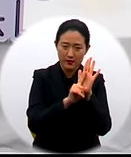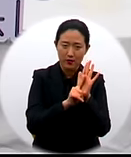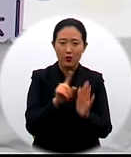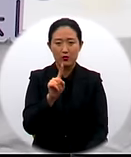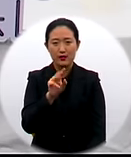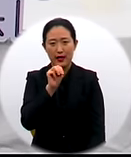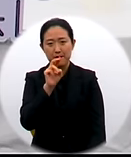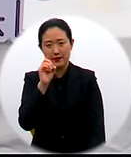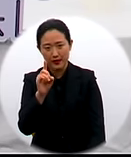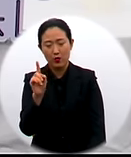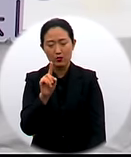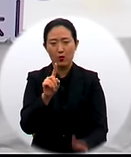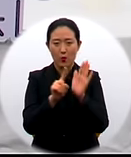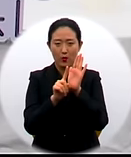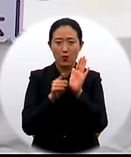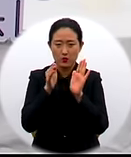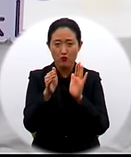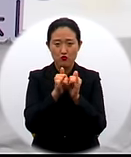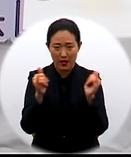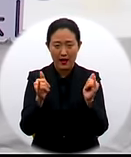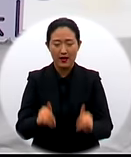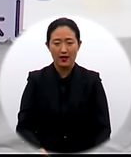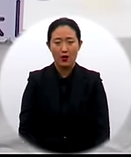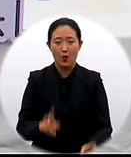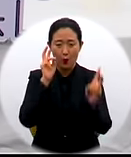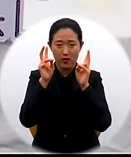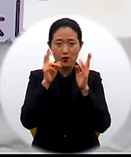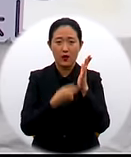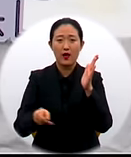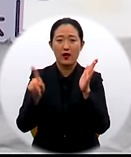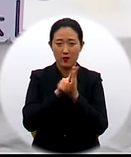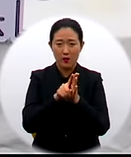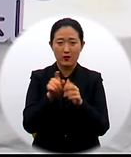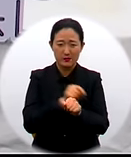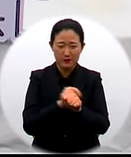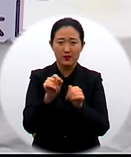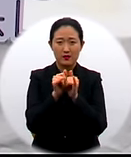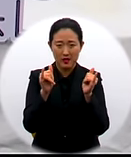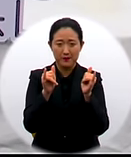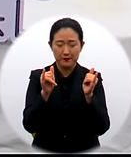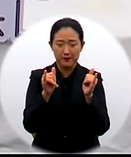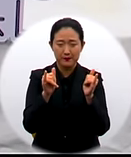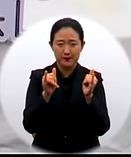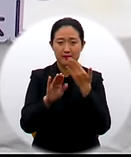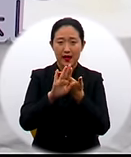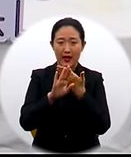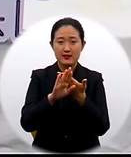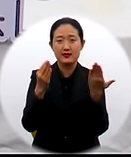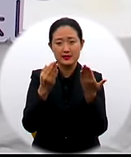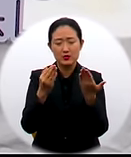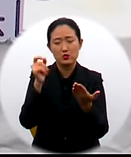누군가는 광고 전문가이기도 해요. 또 회사를 위해서 스페셜리스트인데 이건 어떤 직무냐에 따라서 또 굉장히 다른 직무들이 존재할 수